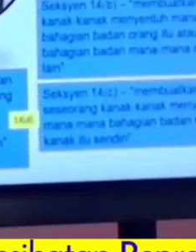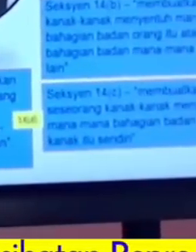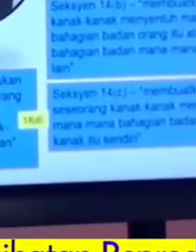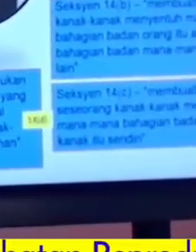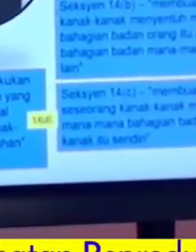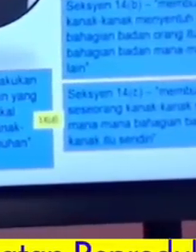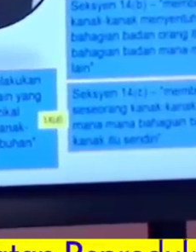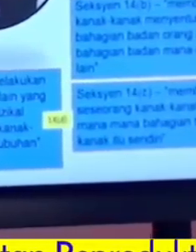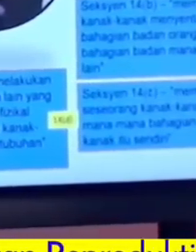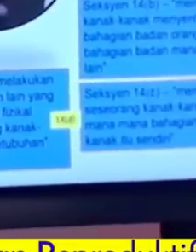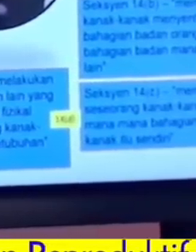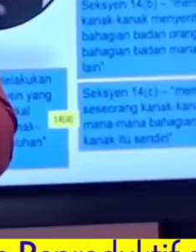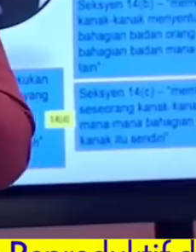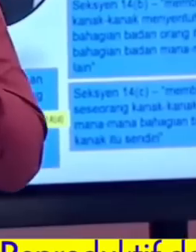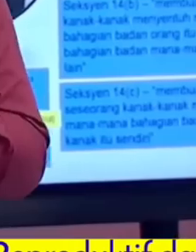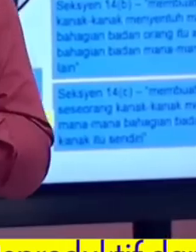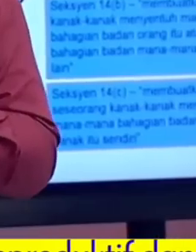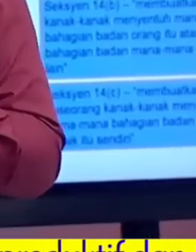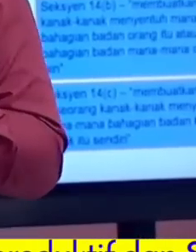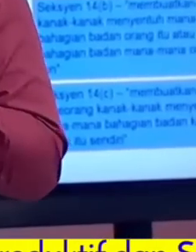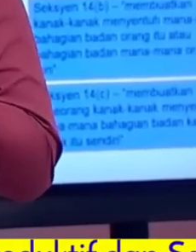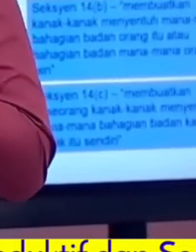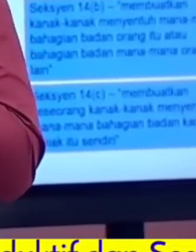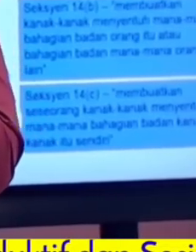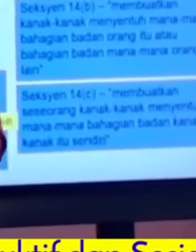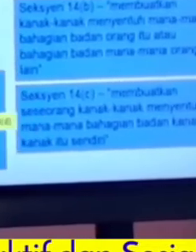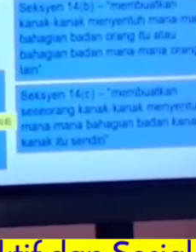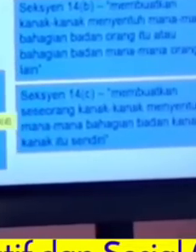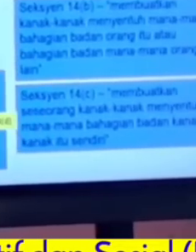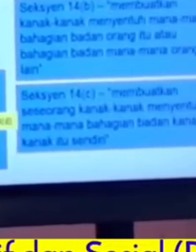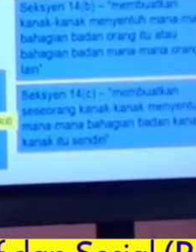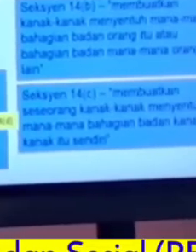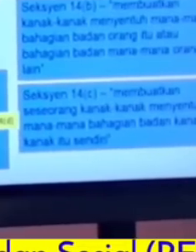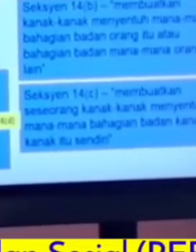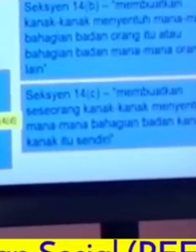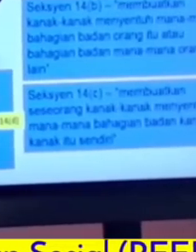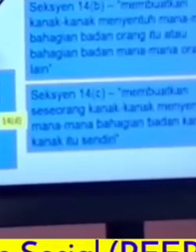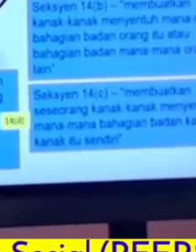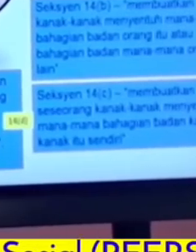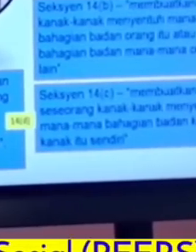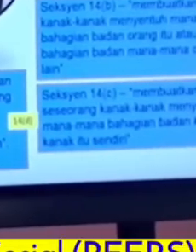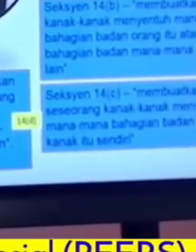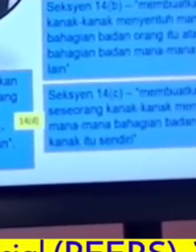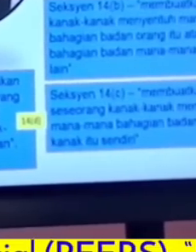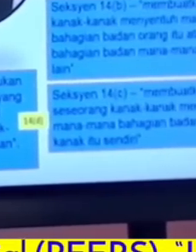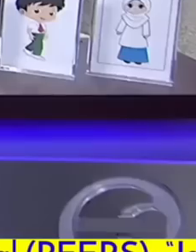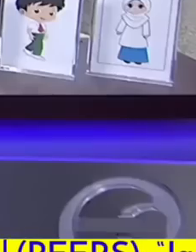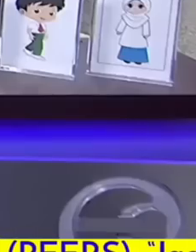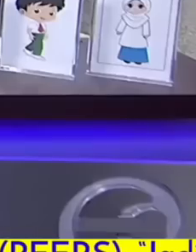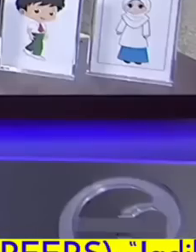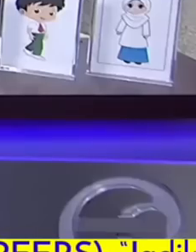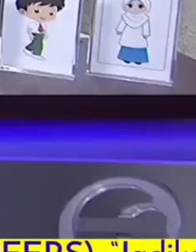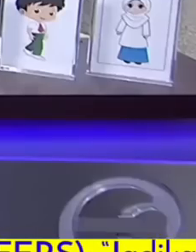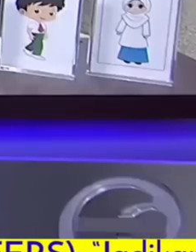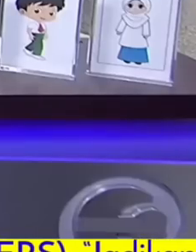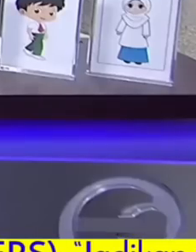Malaysia atas 792 yang melindungi kanak-kanak di bawah umur